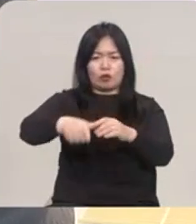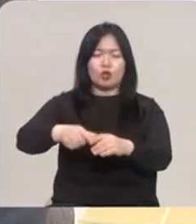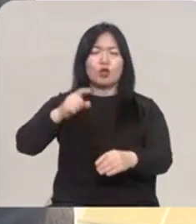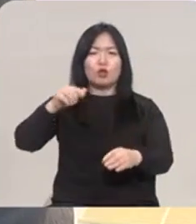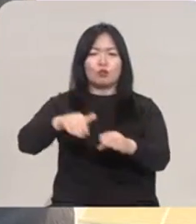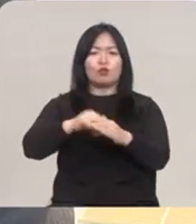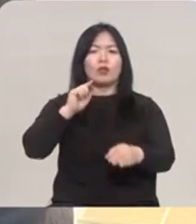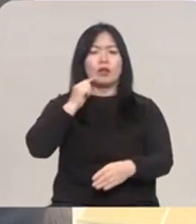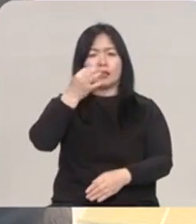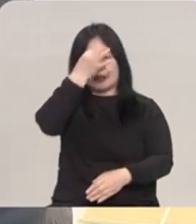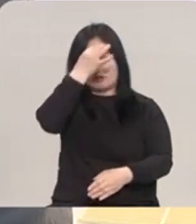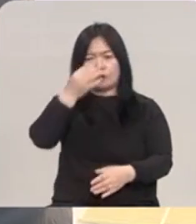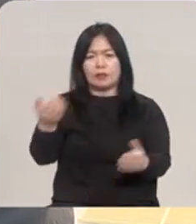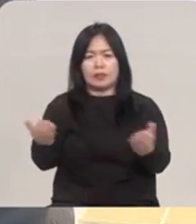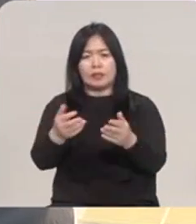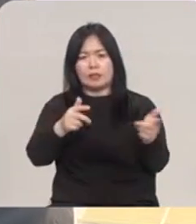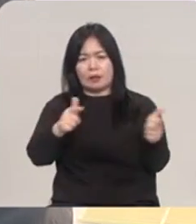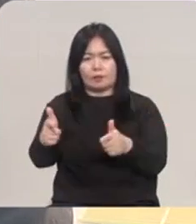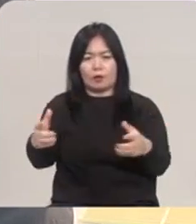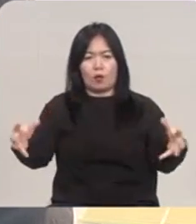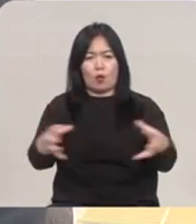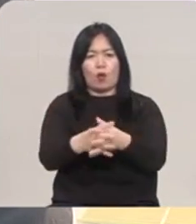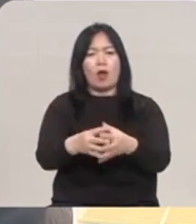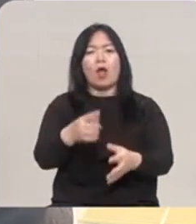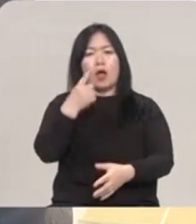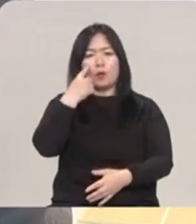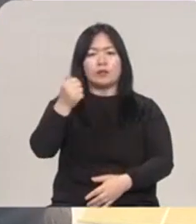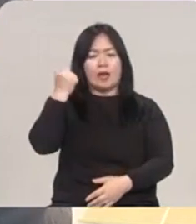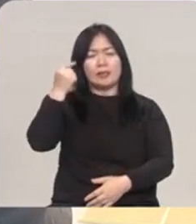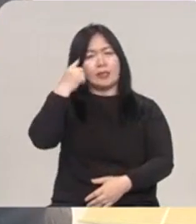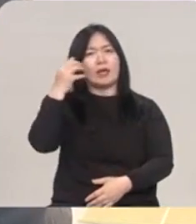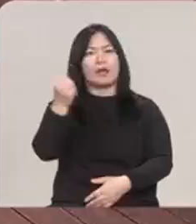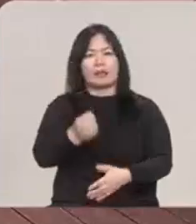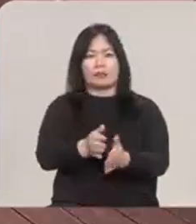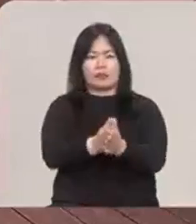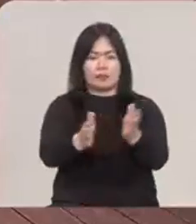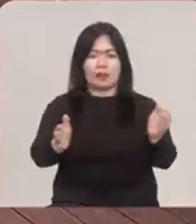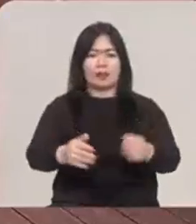문화예술 산업과 연결시켜서 활성화시켜보자는 취지로 시작하게 되었습니다.